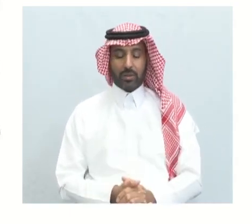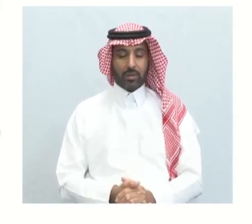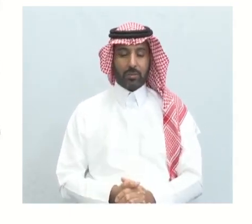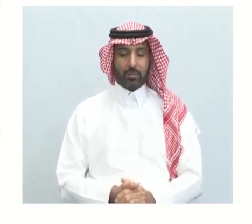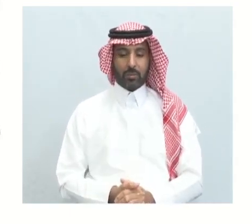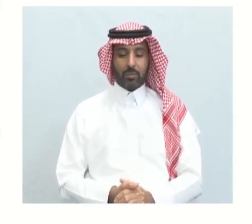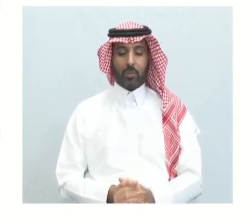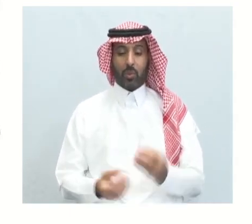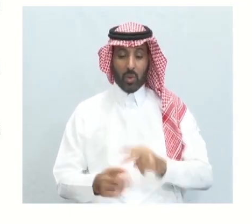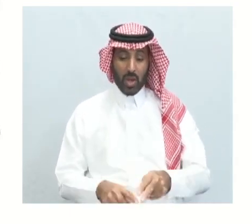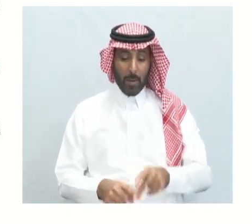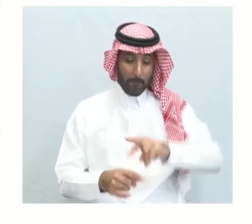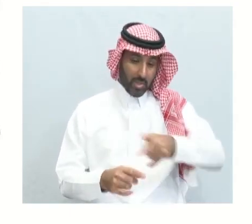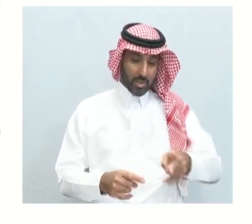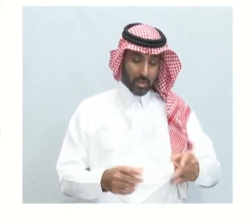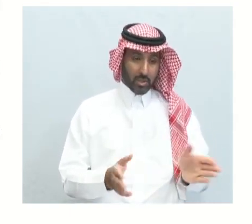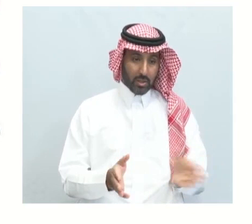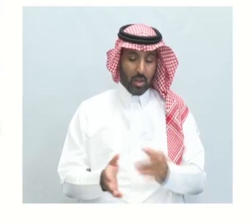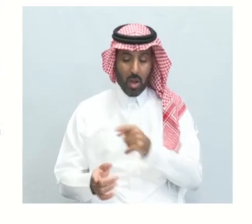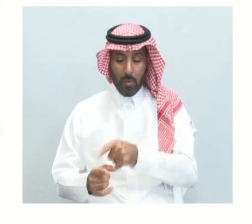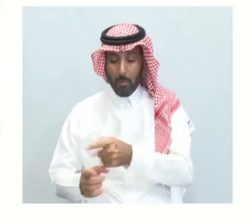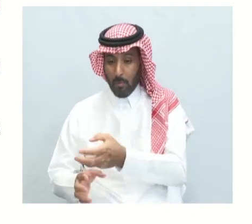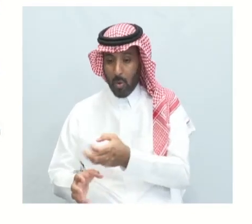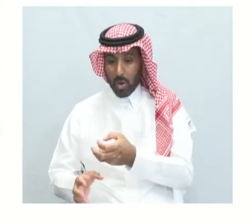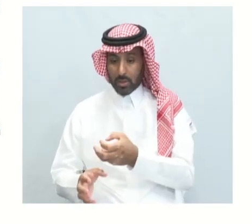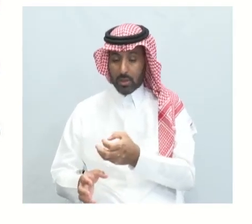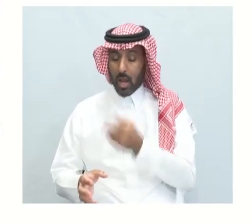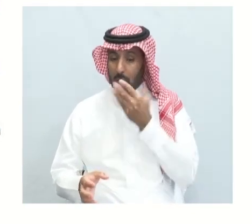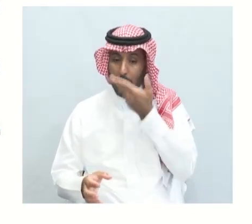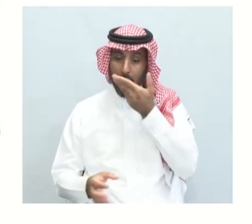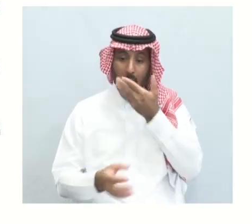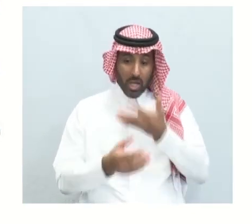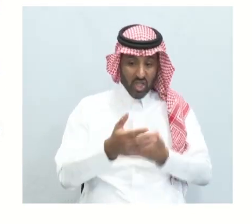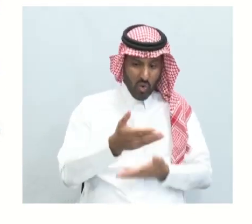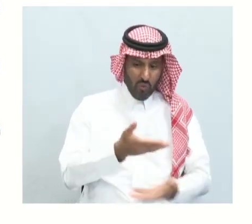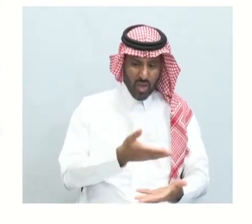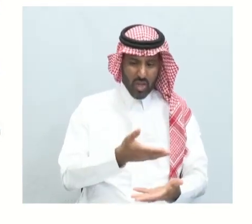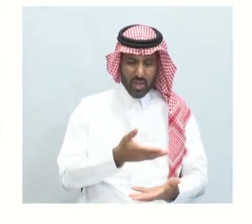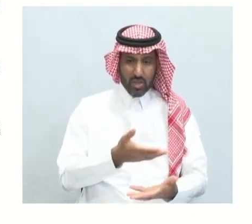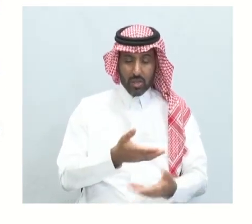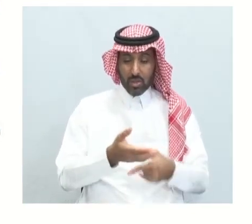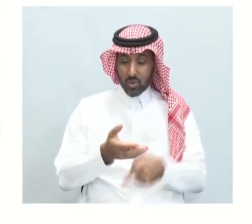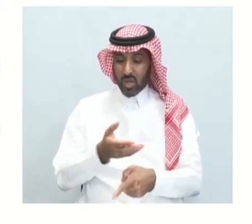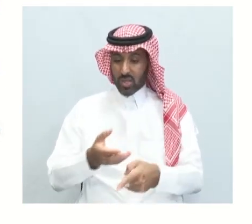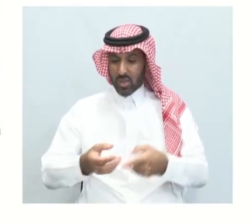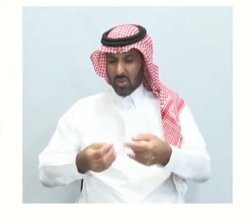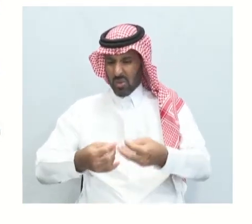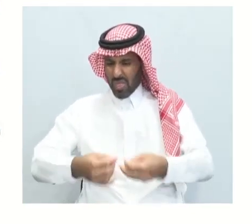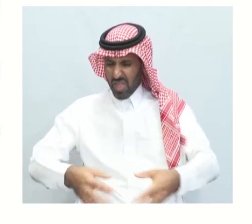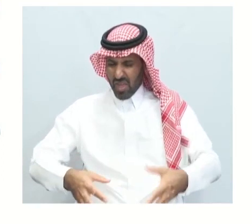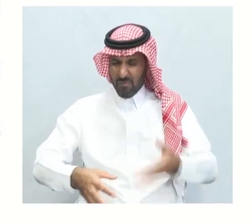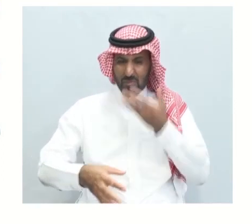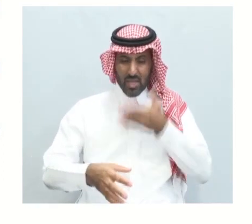وهناك بعض التغيرات التي تحدث لموارد المياه الجوفيه فتؤدي الى ظهور قضايا